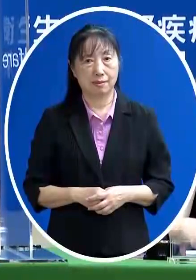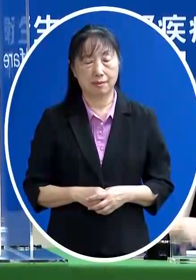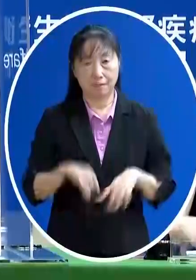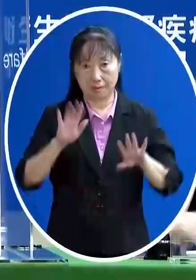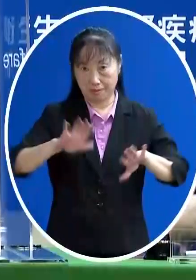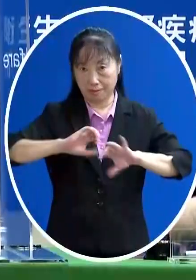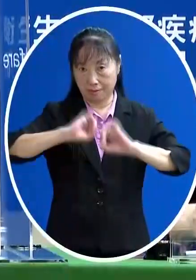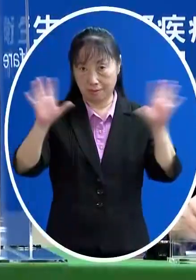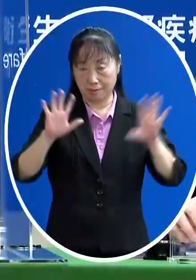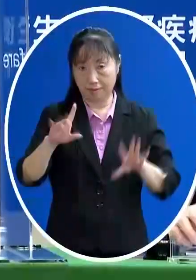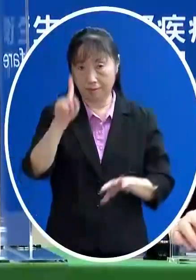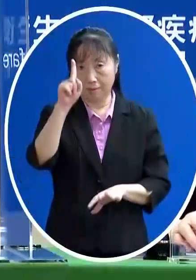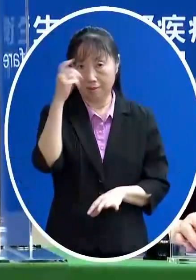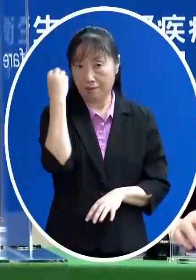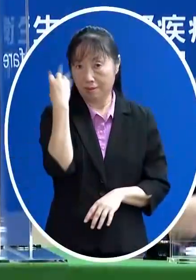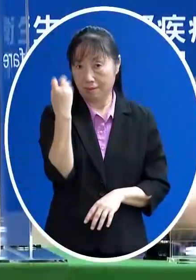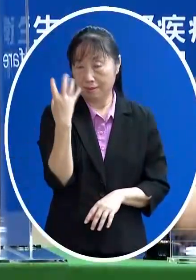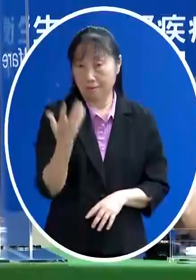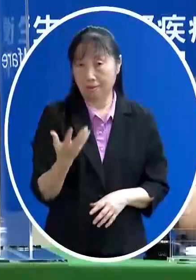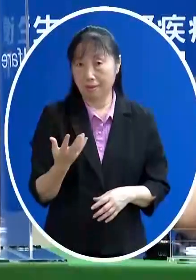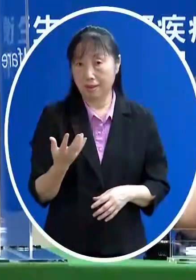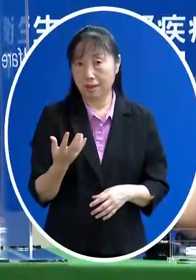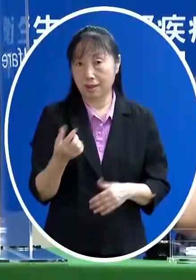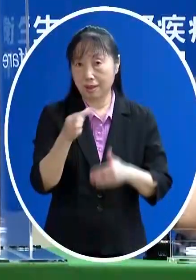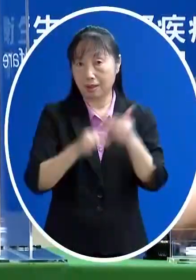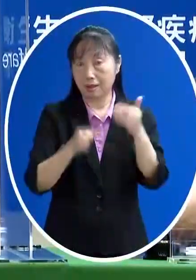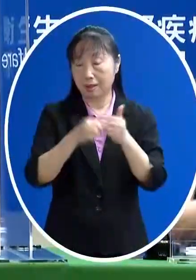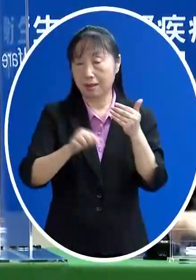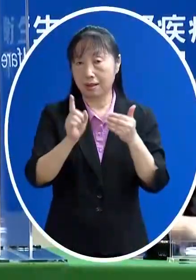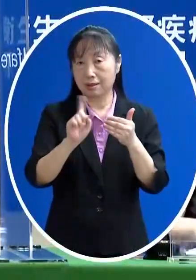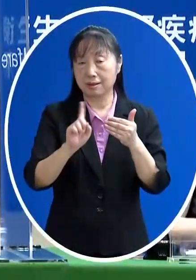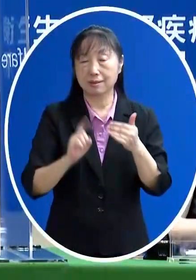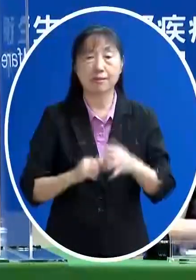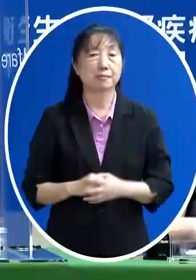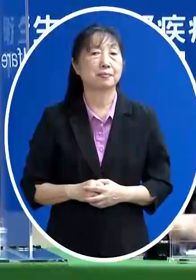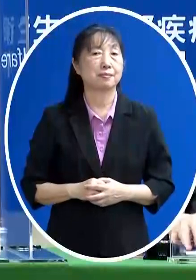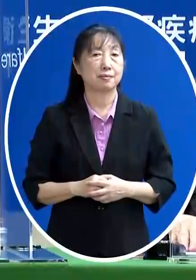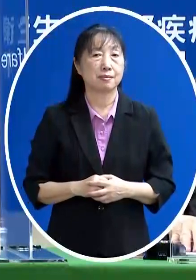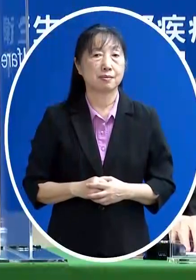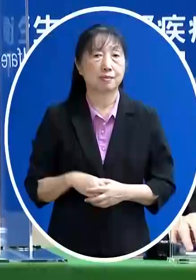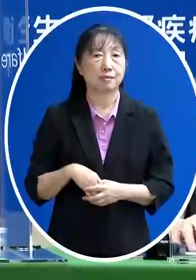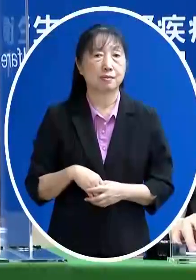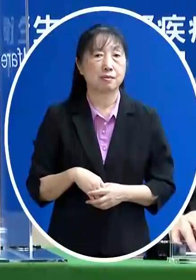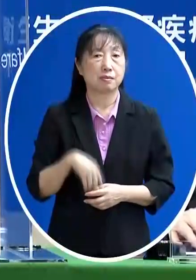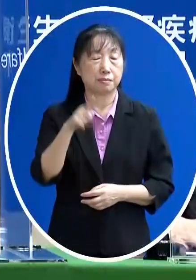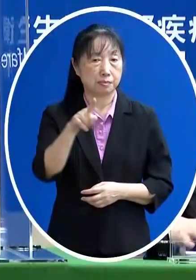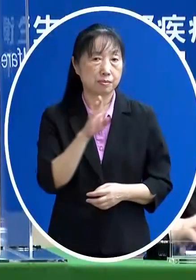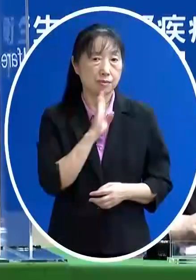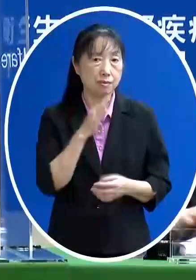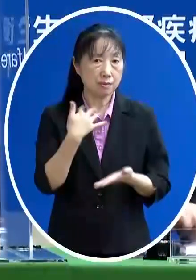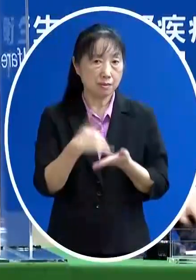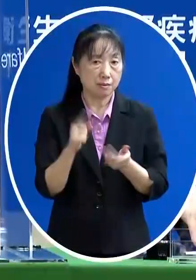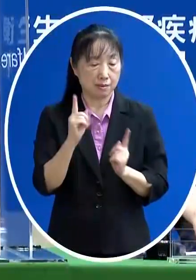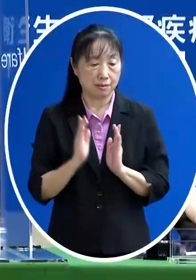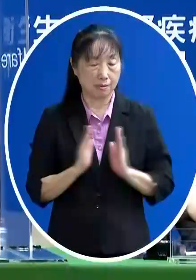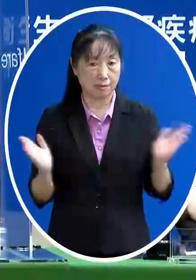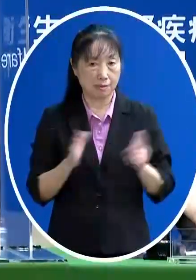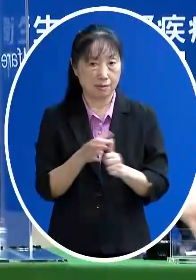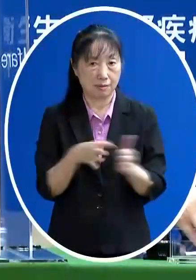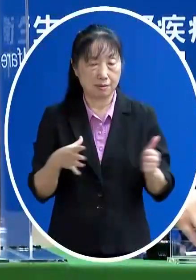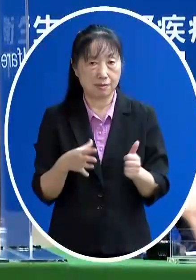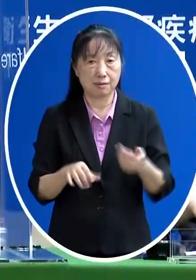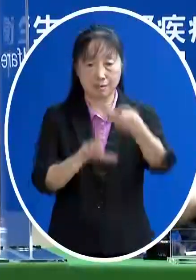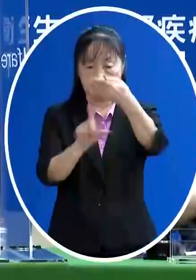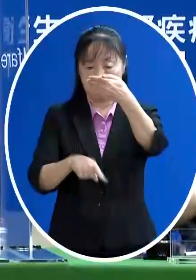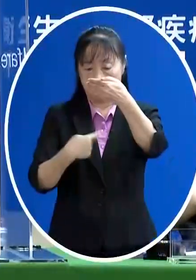我这边宣布一个新的防疫的措施了，就是说这是一个放宽的措施，也就是说从